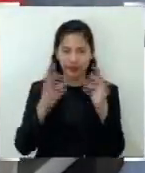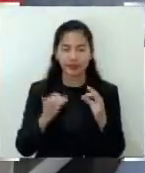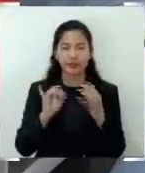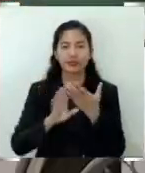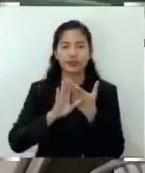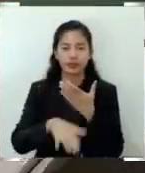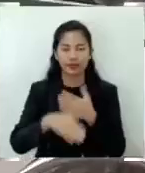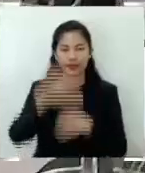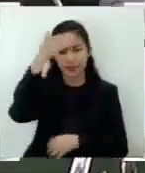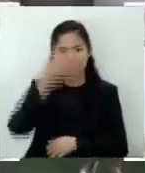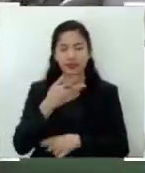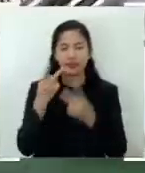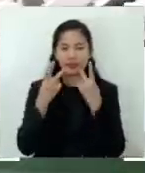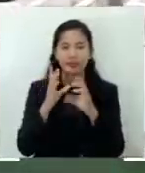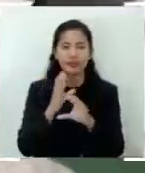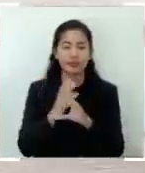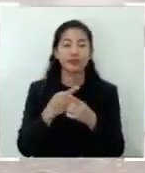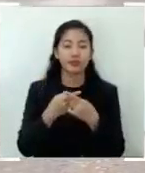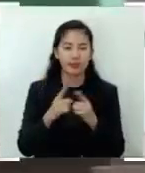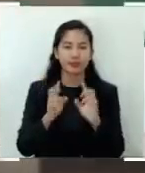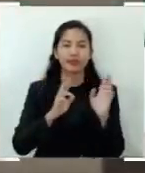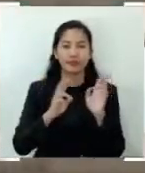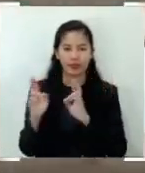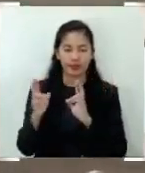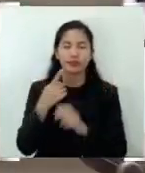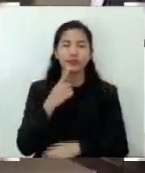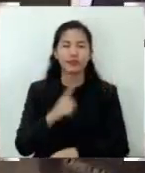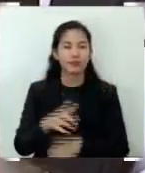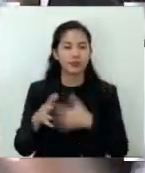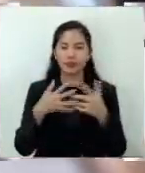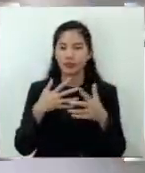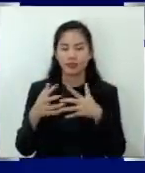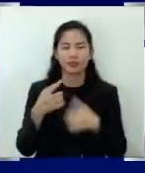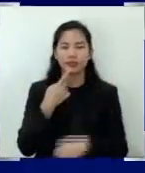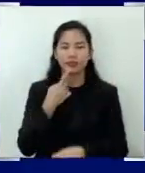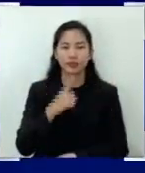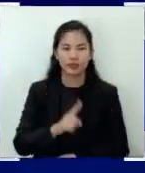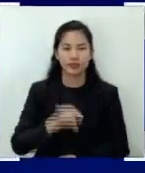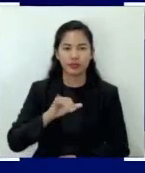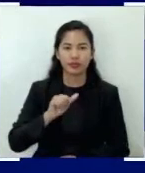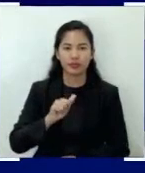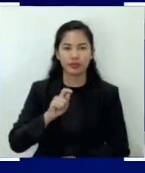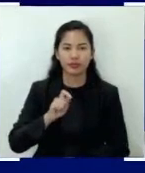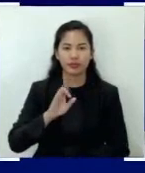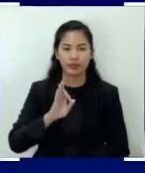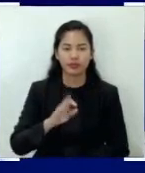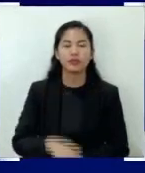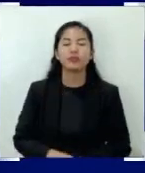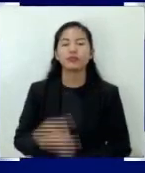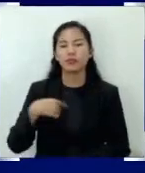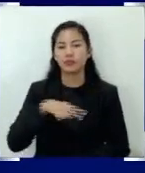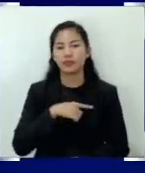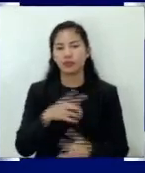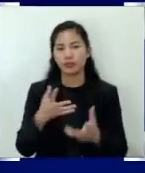sasakyan. Pero handa naman daw silang ipatupad kung anuman ang ipag-uutos ng IATF. We would like to believe, based on